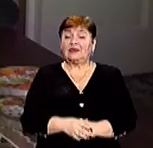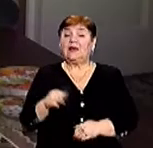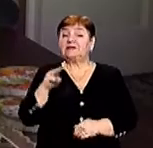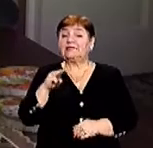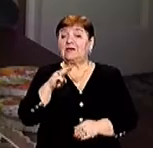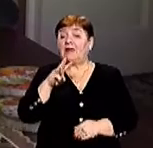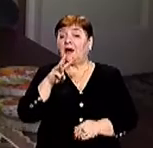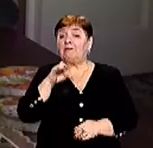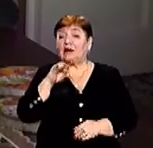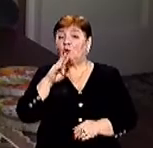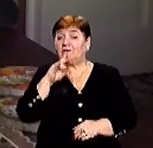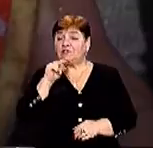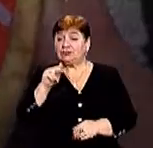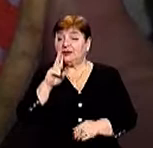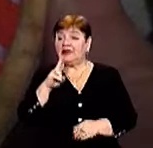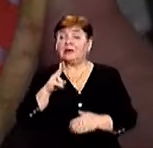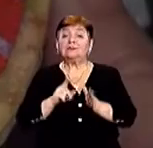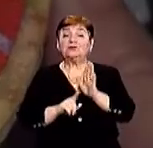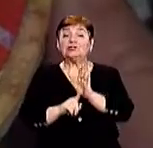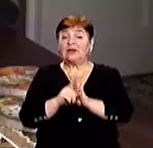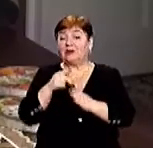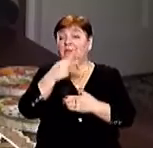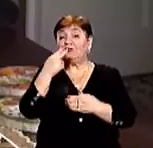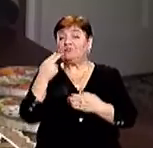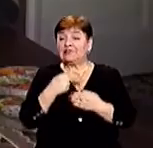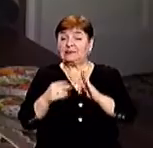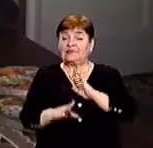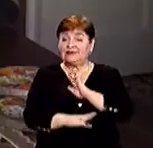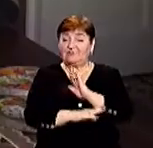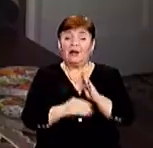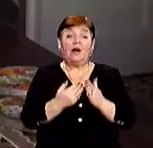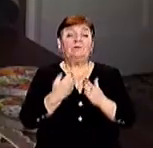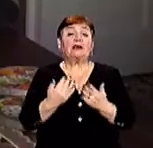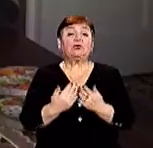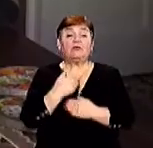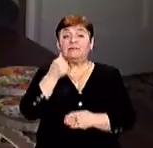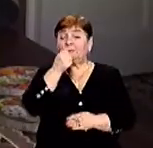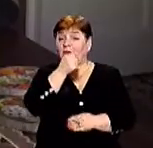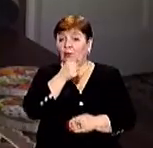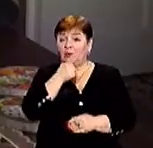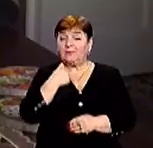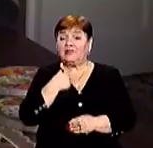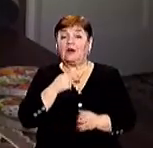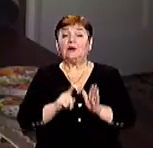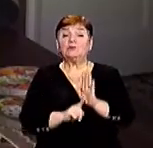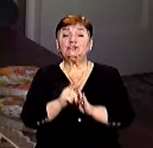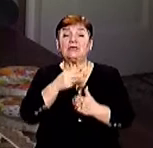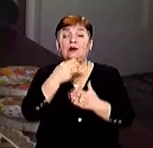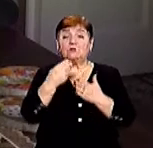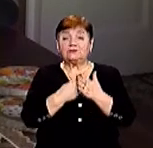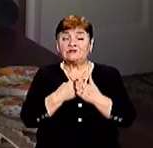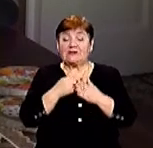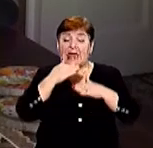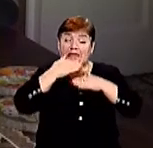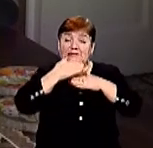Тетяна Маркович розповідає, як почала писати на дереві. Перед Новим роком я почала малювати малюнки на зрізі